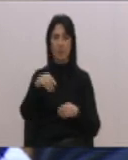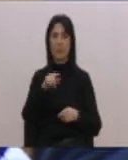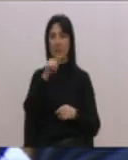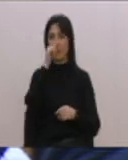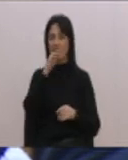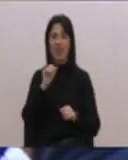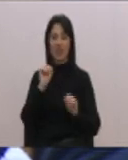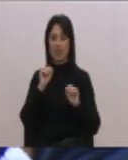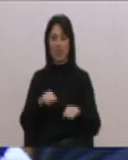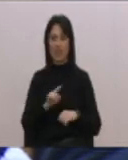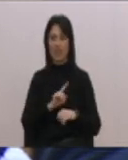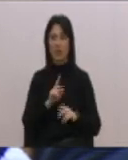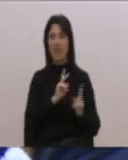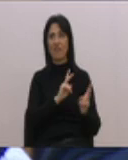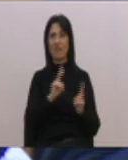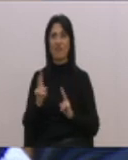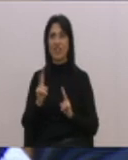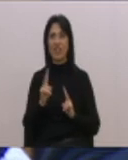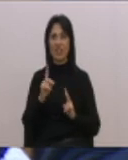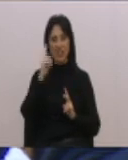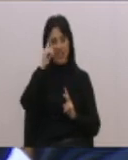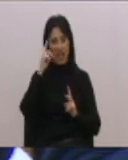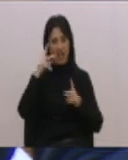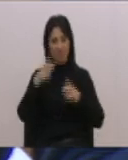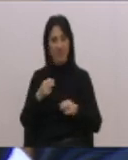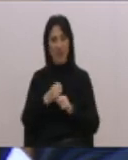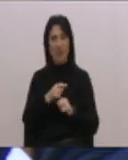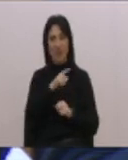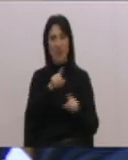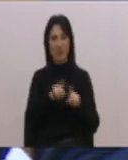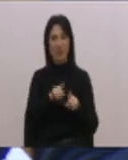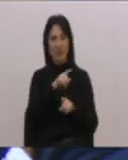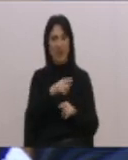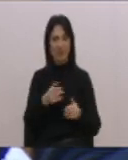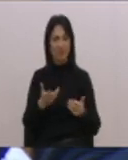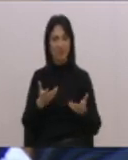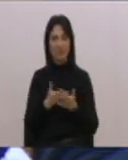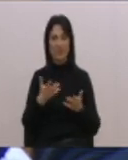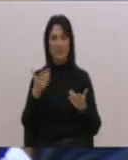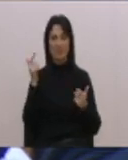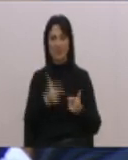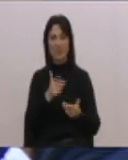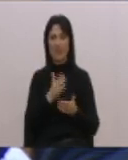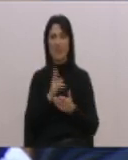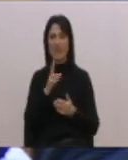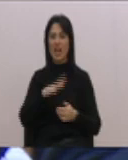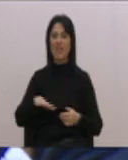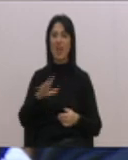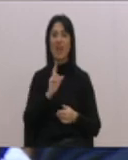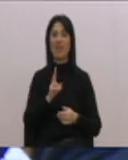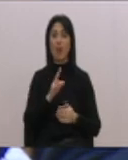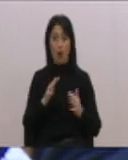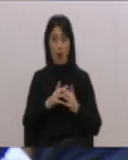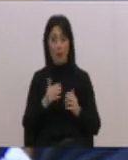ვერ შეძლებთ ვინმე დააკომპლექსოთ იმით, თქვენაირი უბადრუკების გარდა, რომ ამ ქვეყანაში ვიღაცას